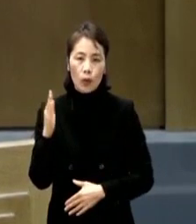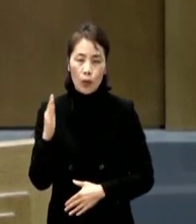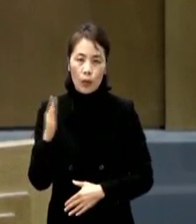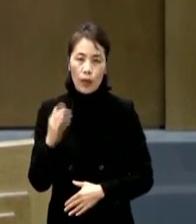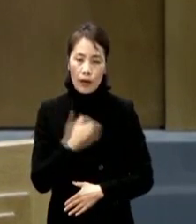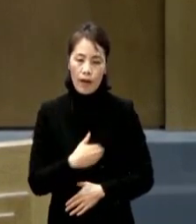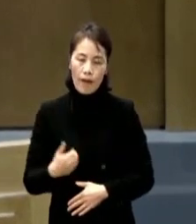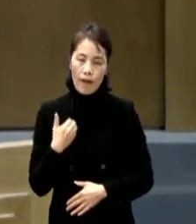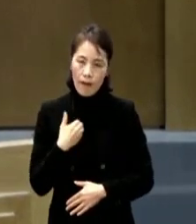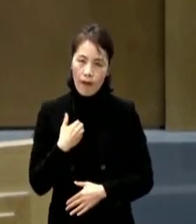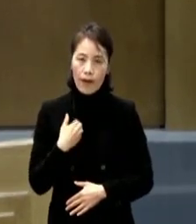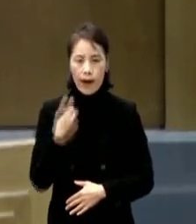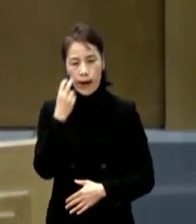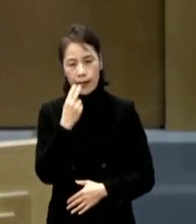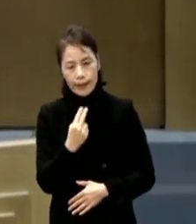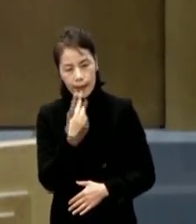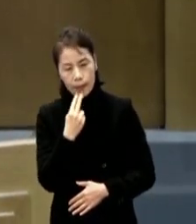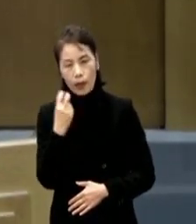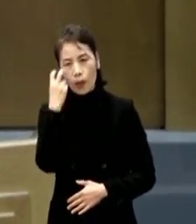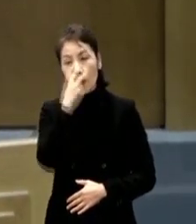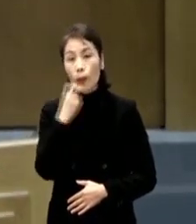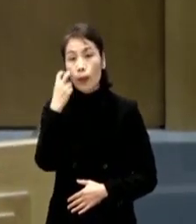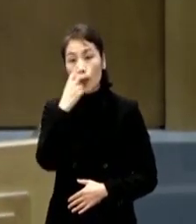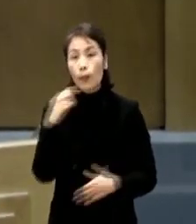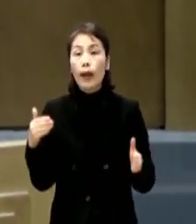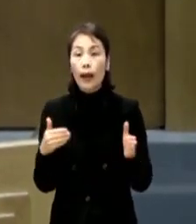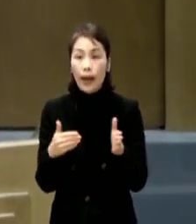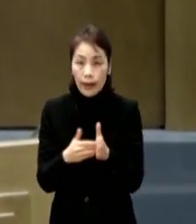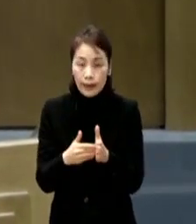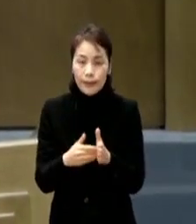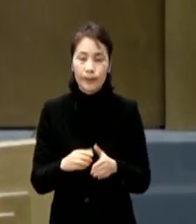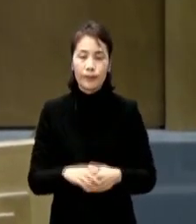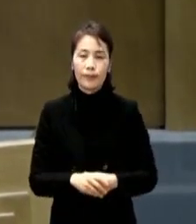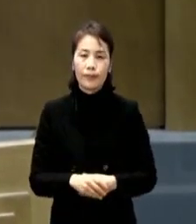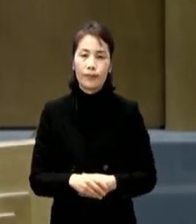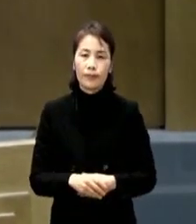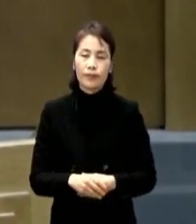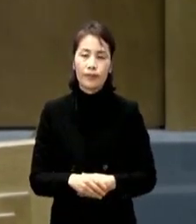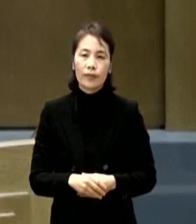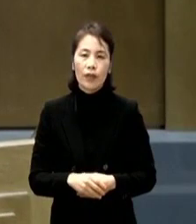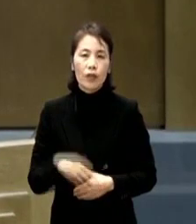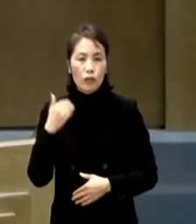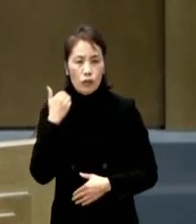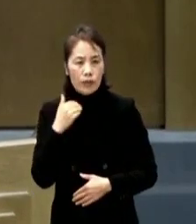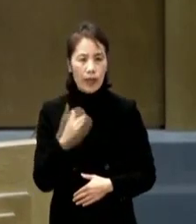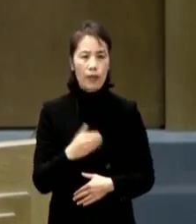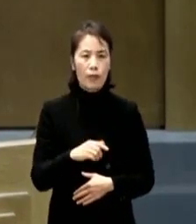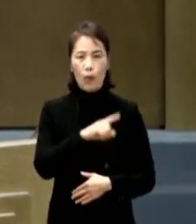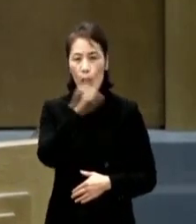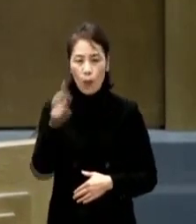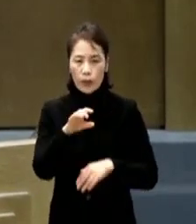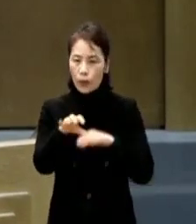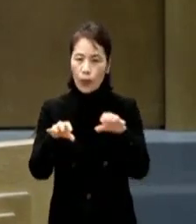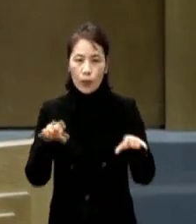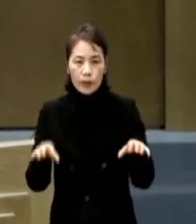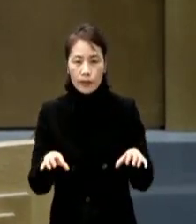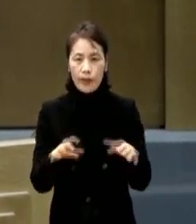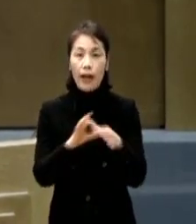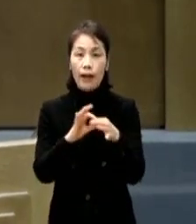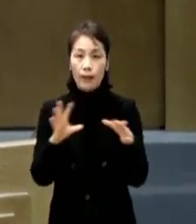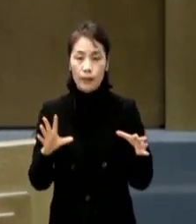건강을 돌봤습니다. 이제 360도 돌봄으로 누구나 언제나